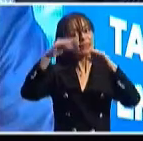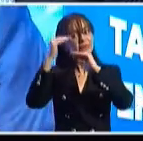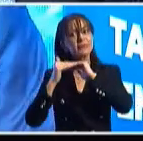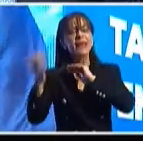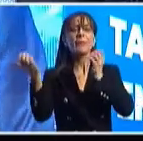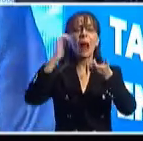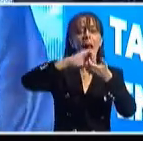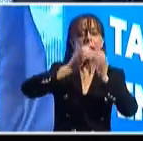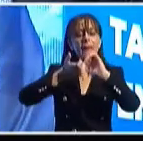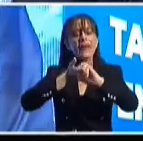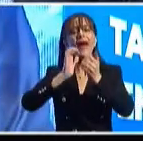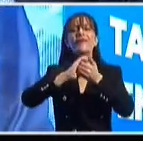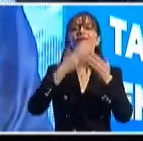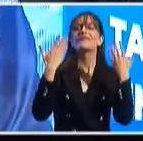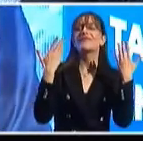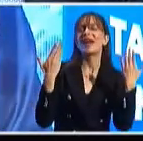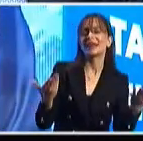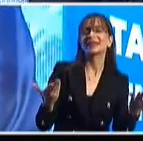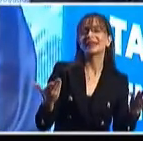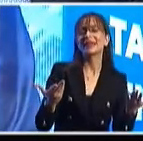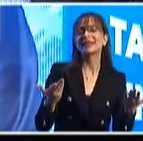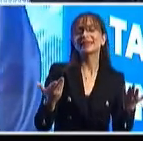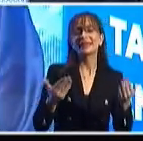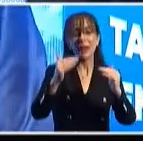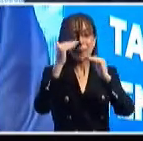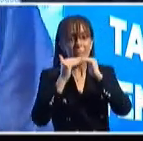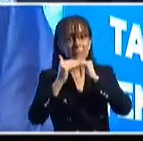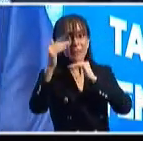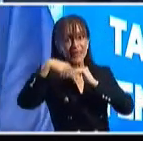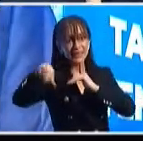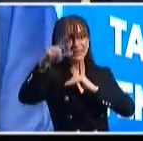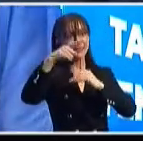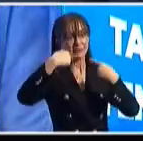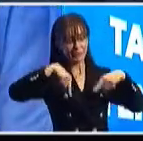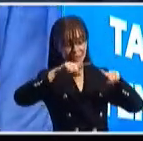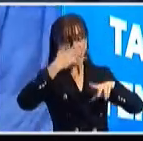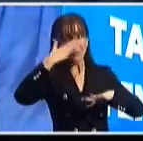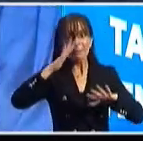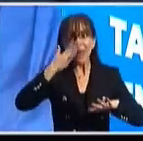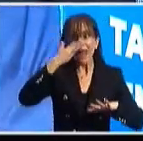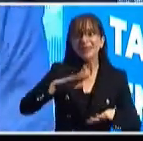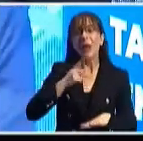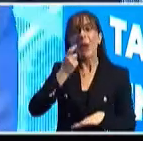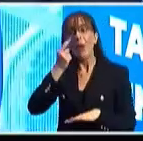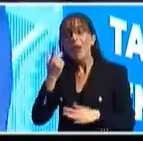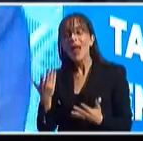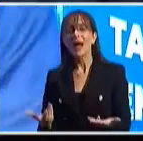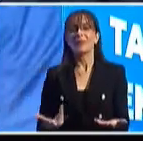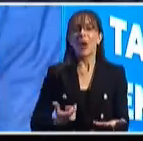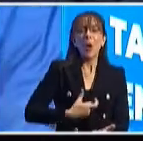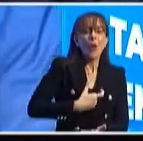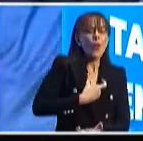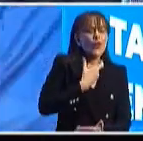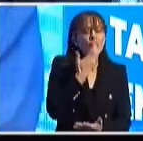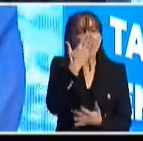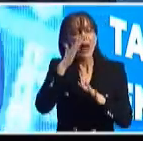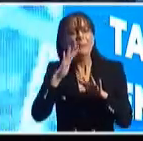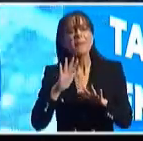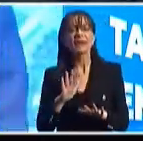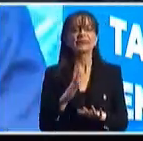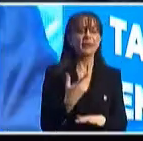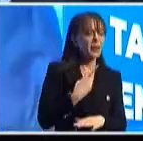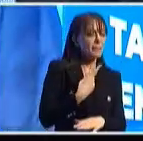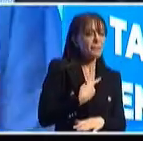vereceğiz ve milletimizin bizden beklediği özlemle, hasretle, o umutla benim